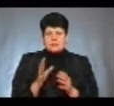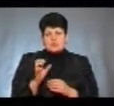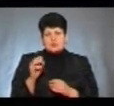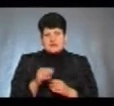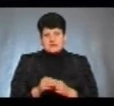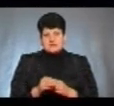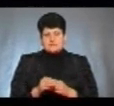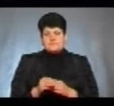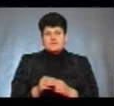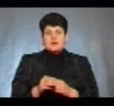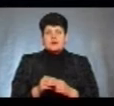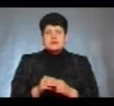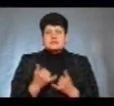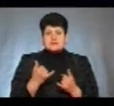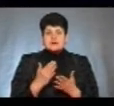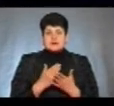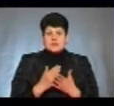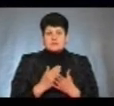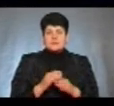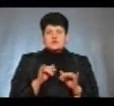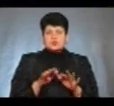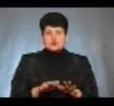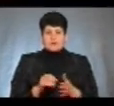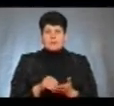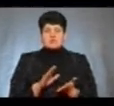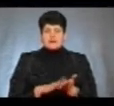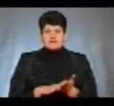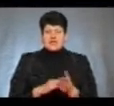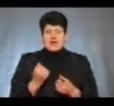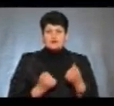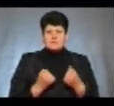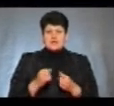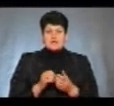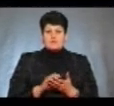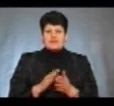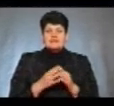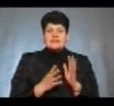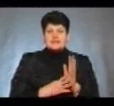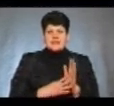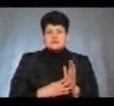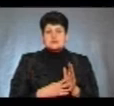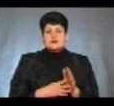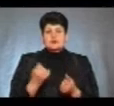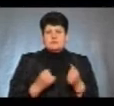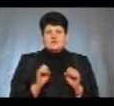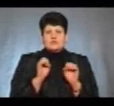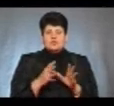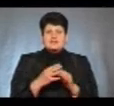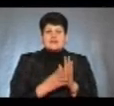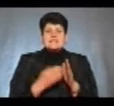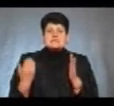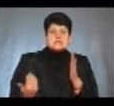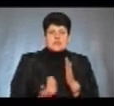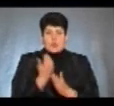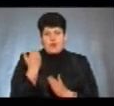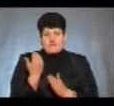тисяч гривень. Машини ще на номерах. То зараз йде процедура встановлення автомобілів на облік. 15 таких автомобілів передадуть до 19 нових амбулаторій